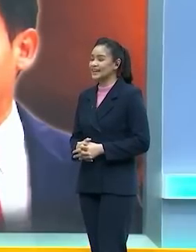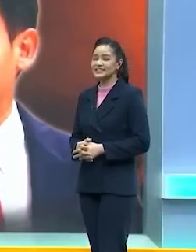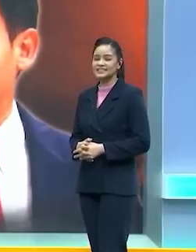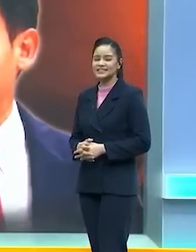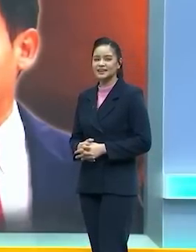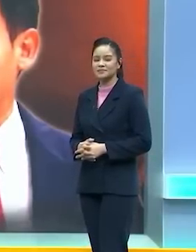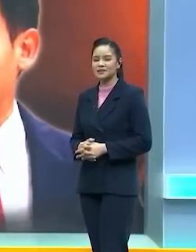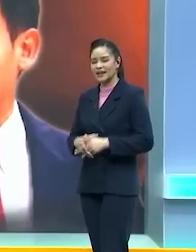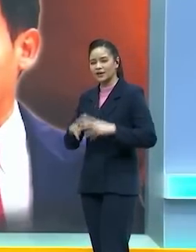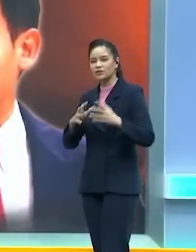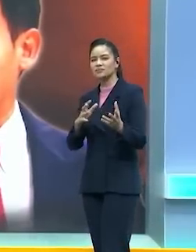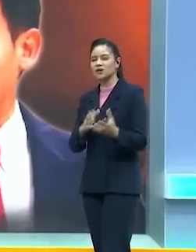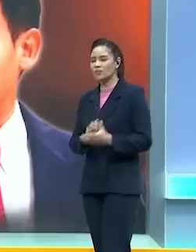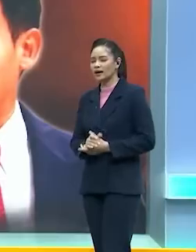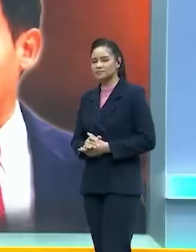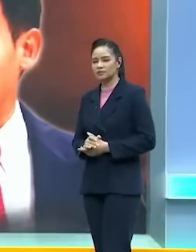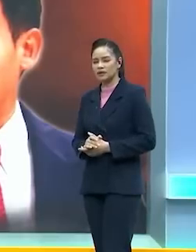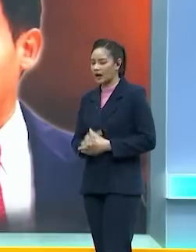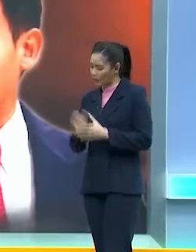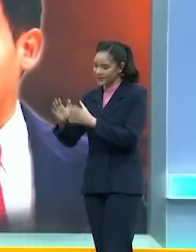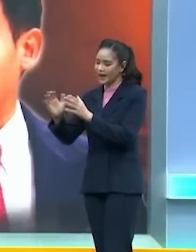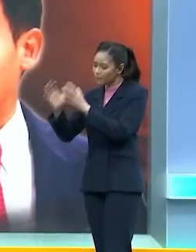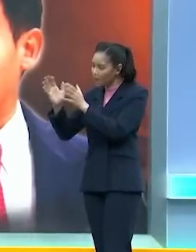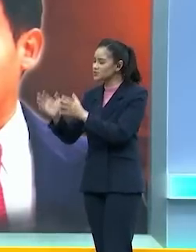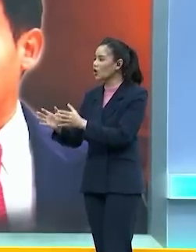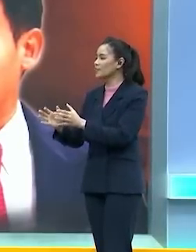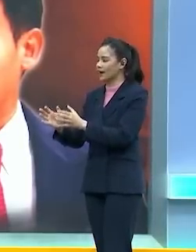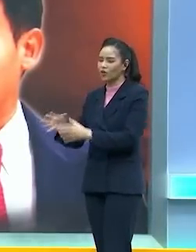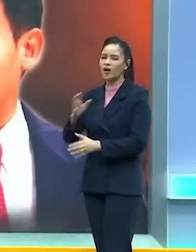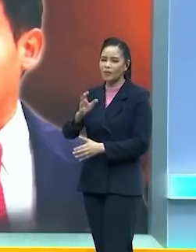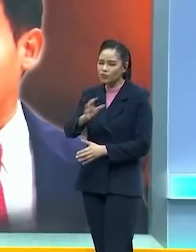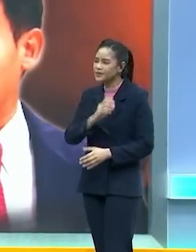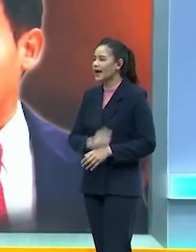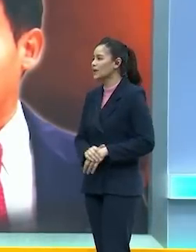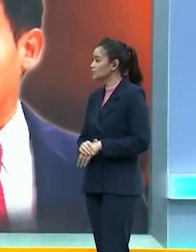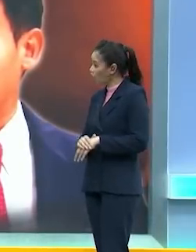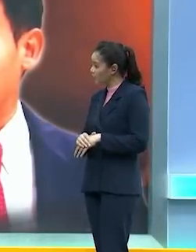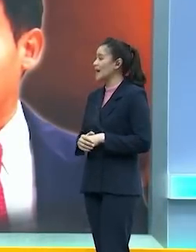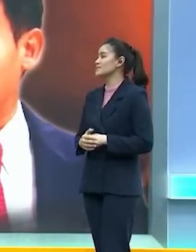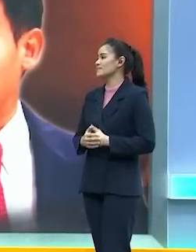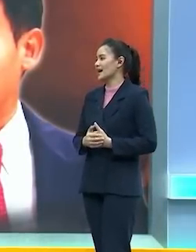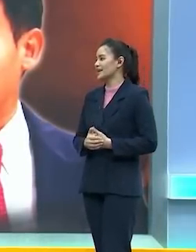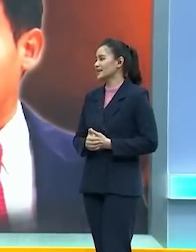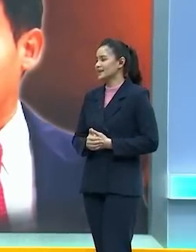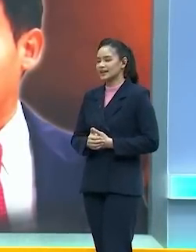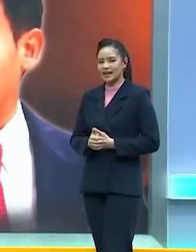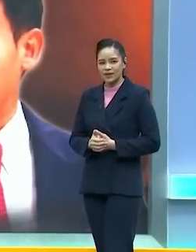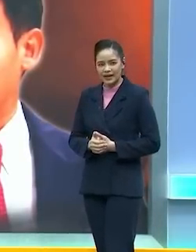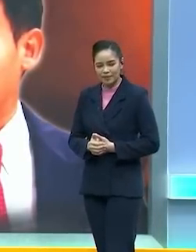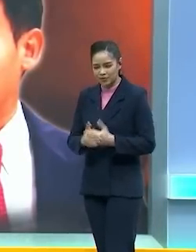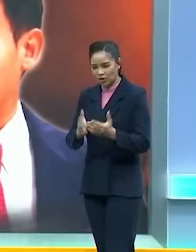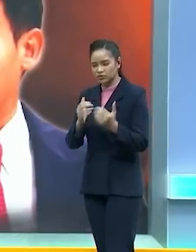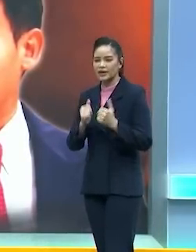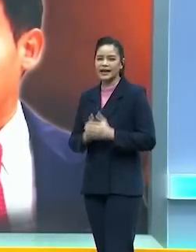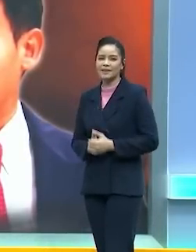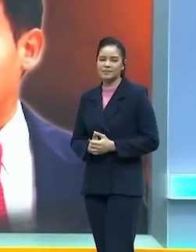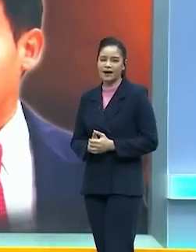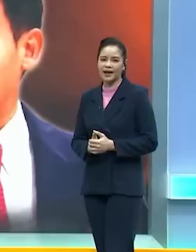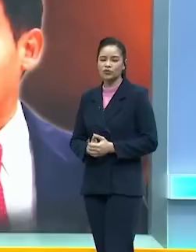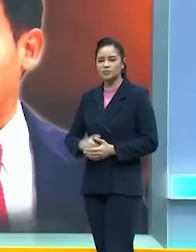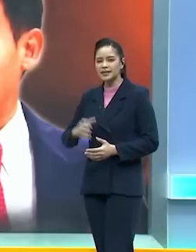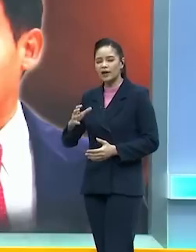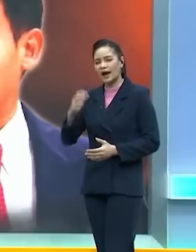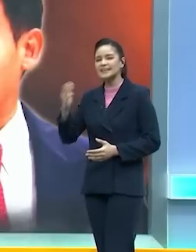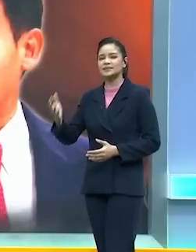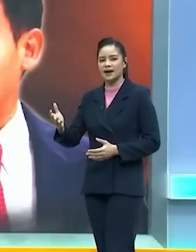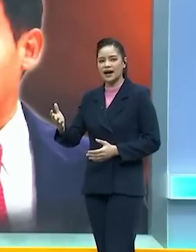คือนาทีนี้เนี่ยคือหลายคนก็มองว่าอ่าเอาไว้ดมส้มเนี่ยเขามองว่าคุณพี่ทานคุณยอมง่ายไปไหมก้าวไกลแบบยอมถอยง่ายไป